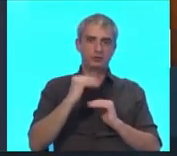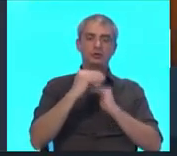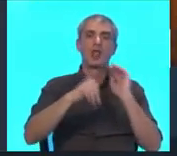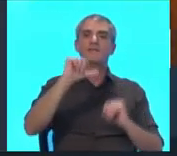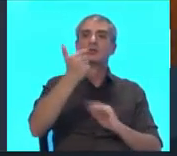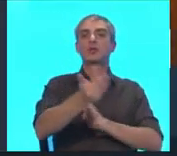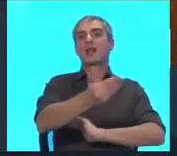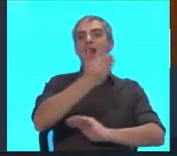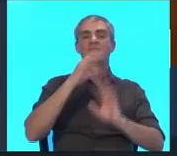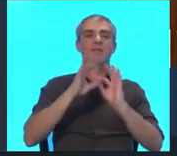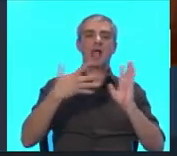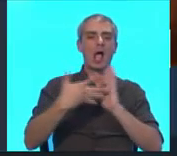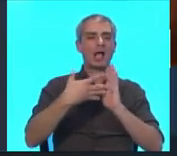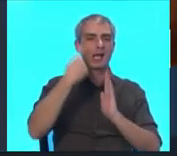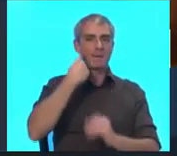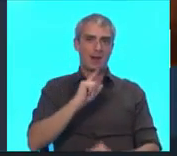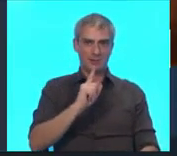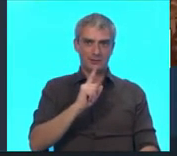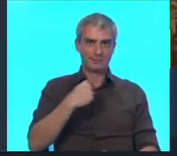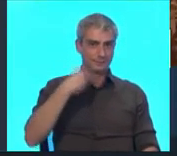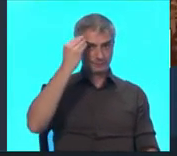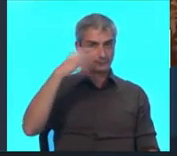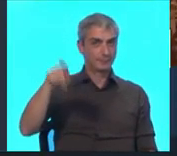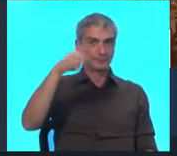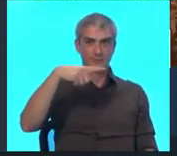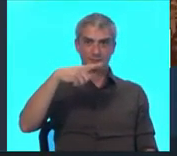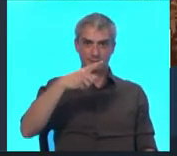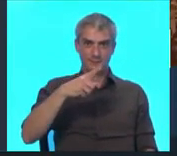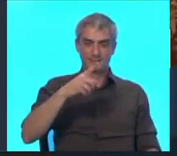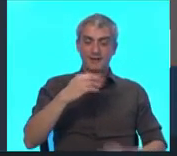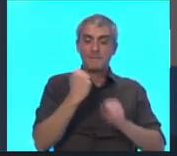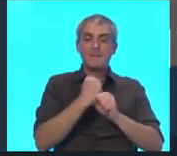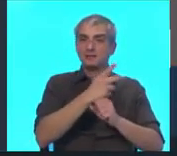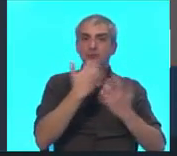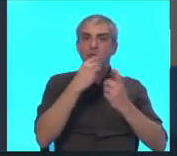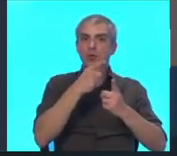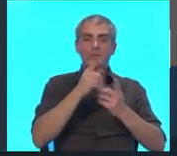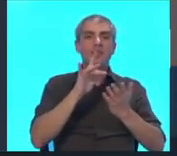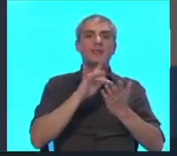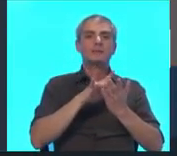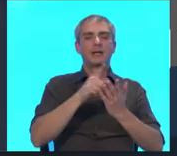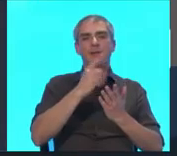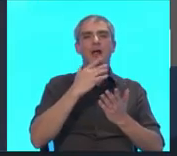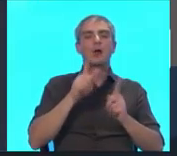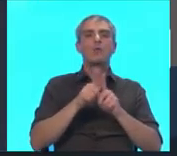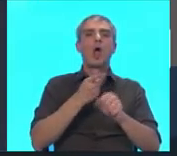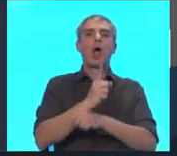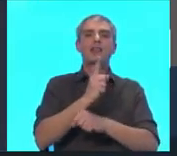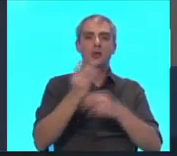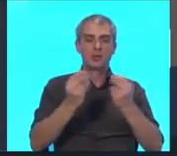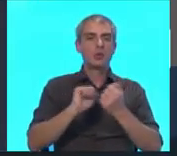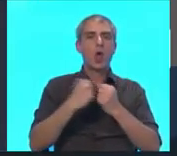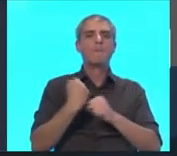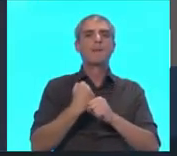פתיחה בחקירה פלילית. אנחנו נזכיר ונאמר שהמעשים המתוארים נמצאים בגדר הטרדות מיניות מעשים